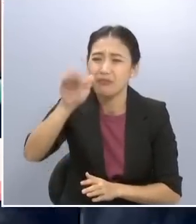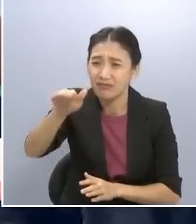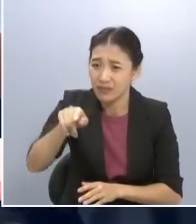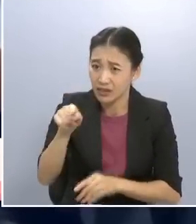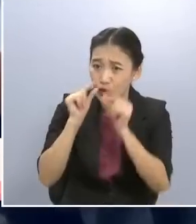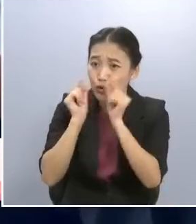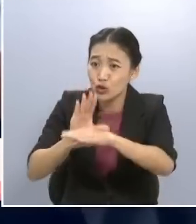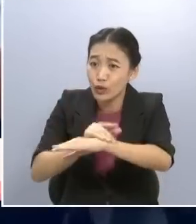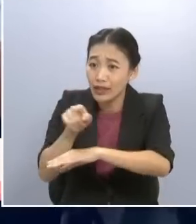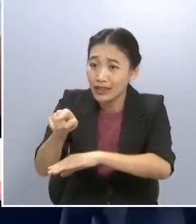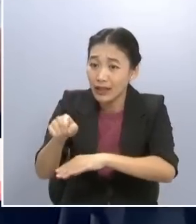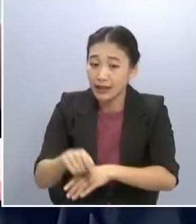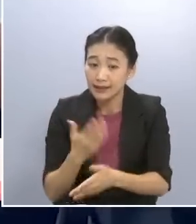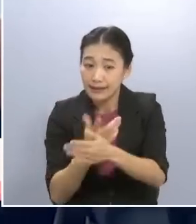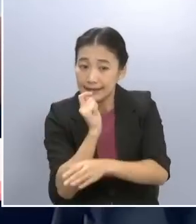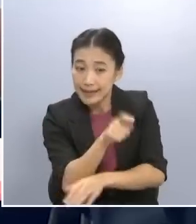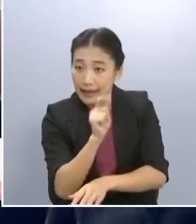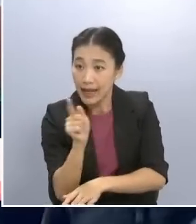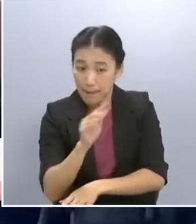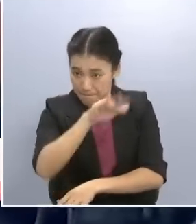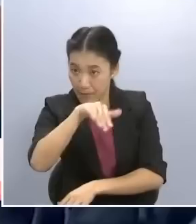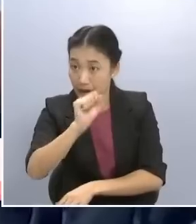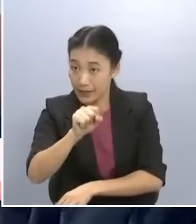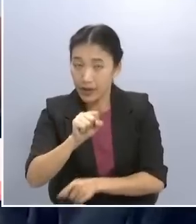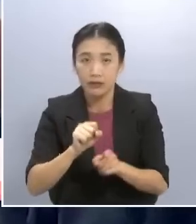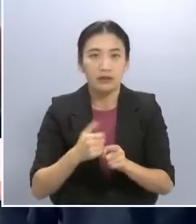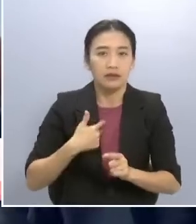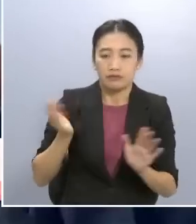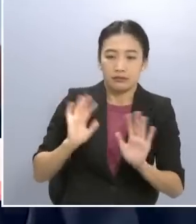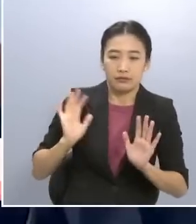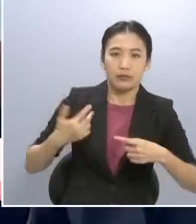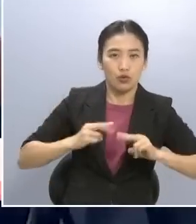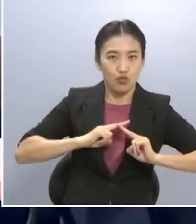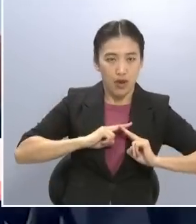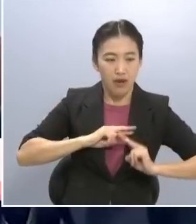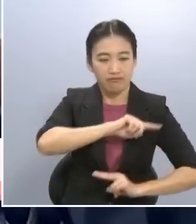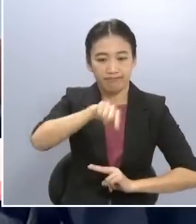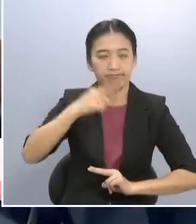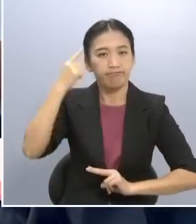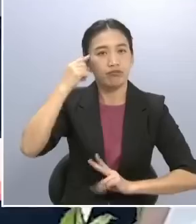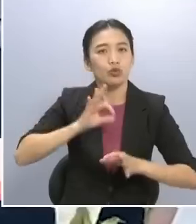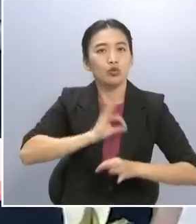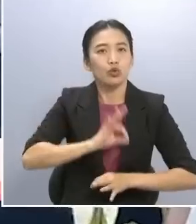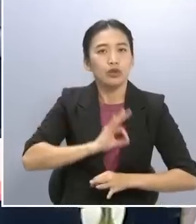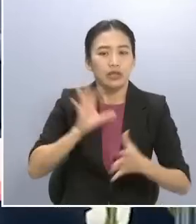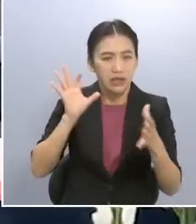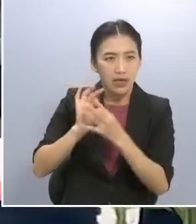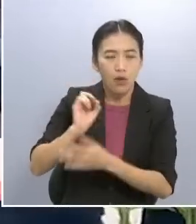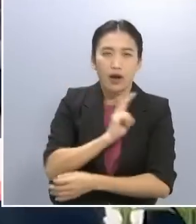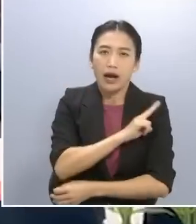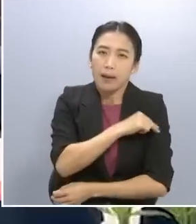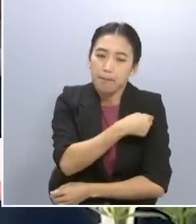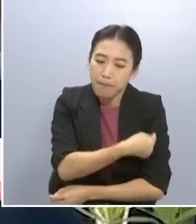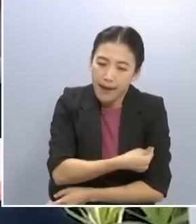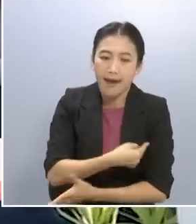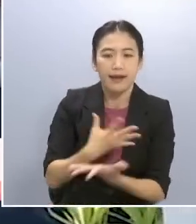ดยืนต่อต้านกัญชาเสรีคือเห็นด้วยที่ใช้ในทางการแพทย์แต่ไม่มีกฎควบคุมดูแลเรื่องการใช้กัญชาในเยาวช